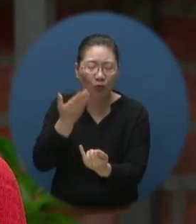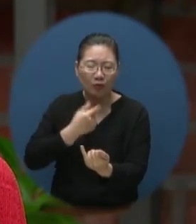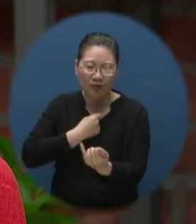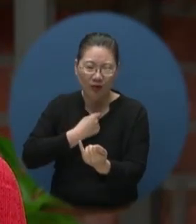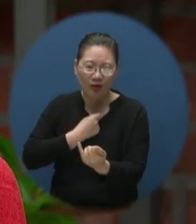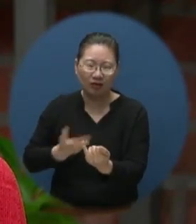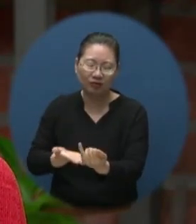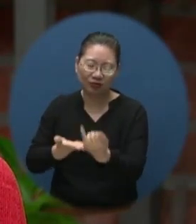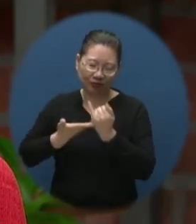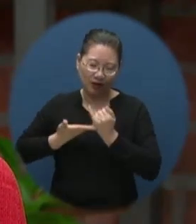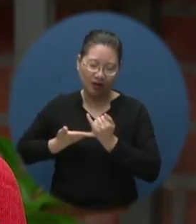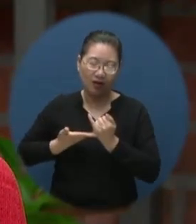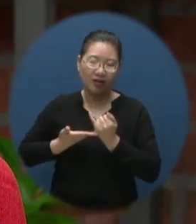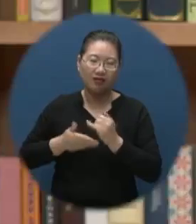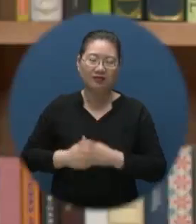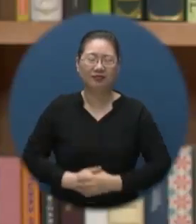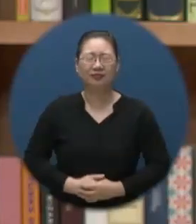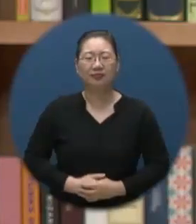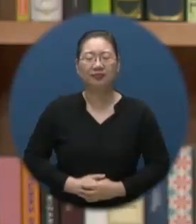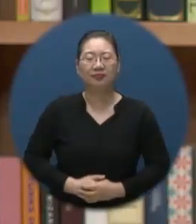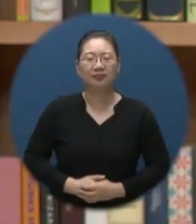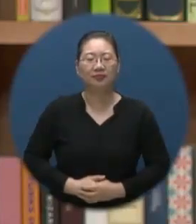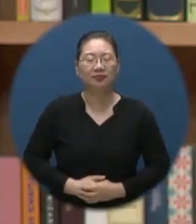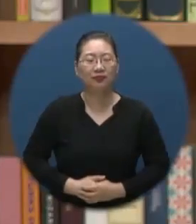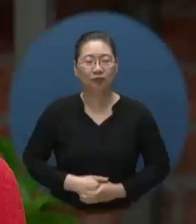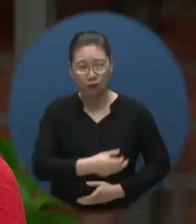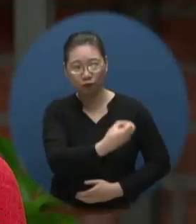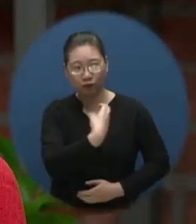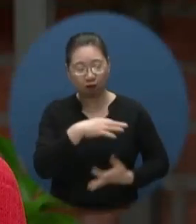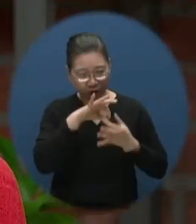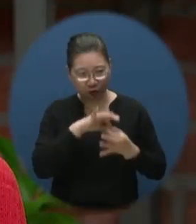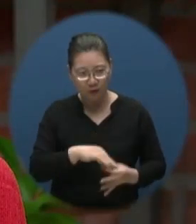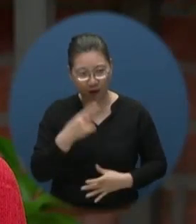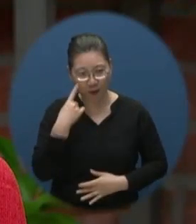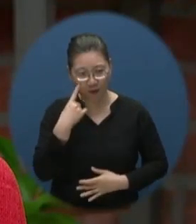여쭤보려고 초청했습니다. 그러는 거예요. 예, 그래서요. 그래서